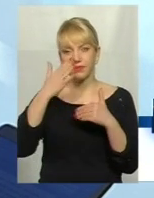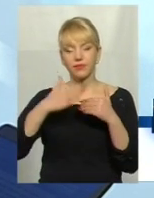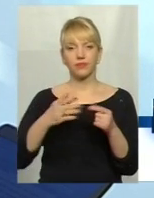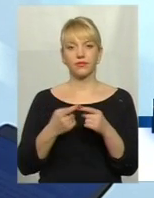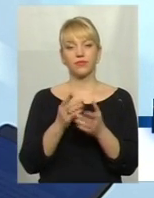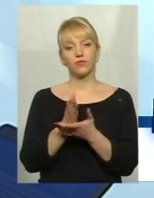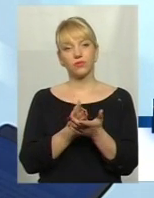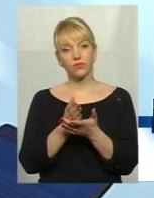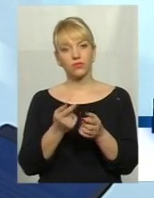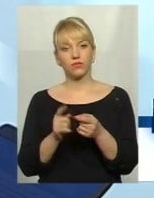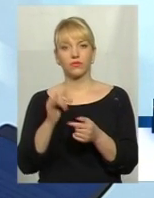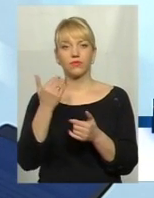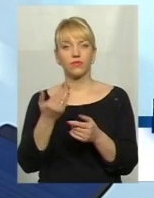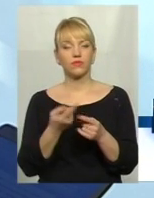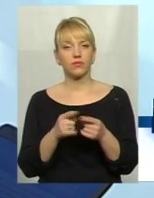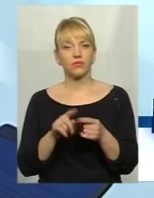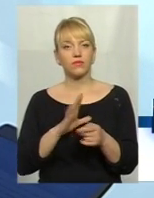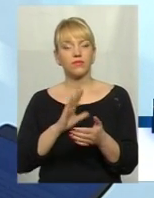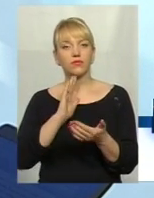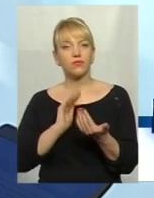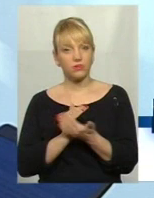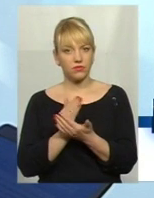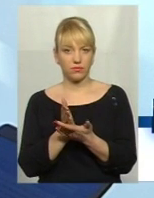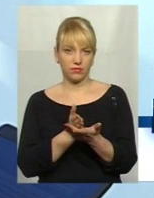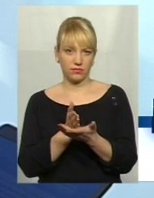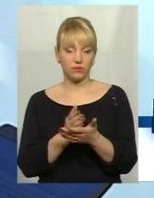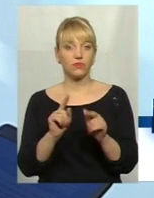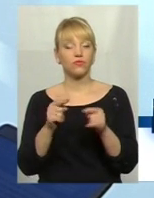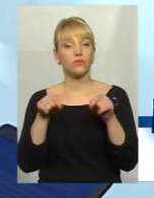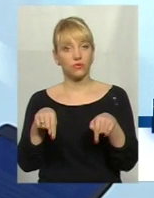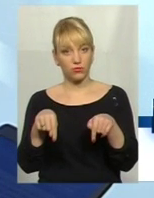але вона і має бути якісна послуга. Тому тут